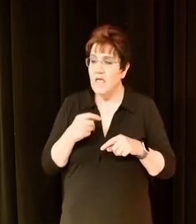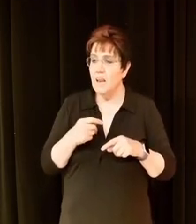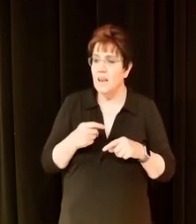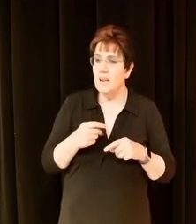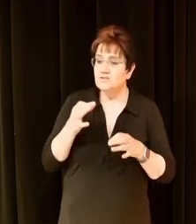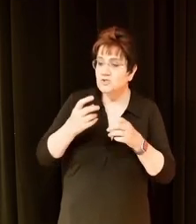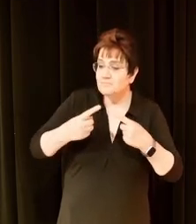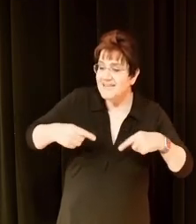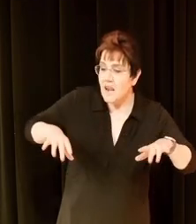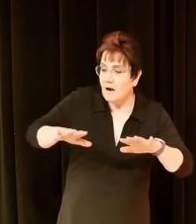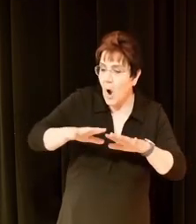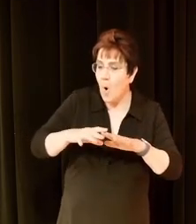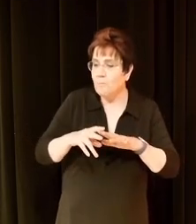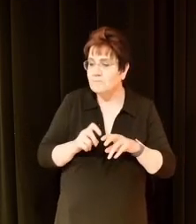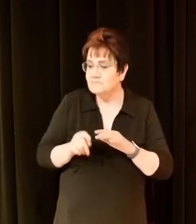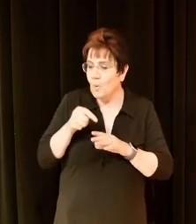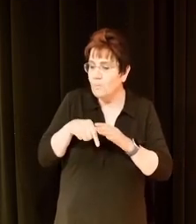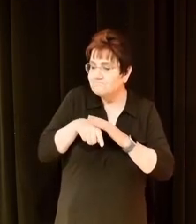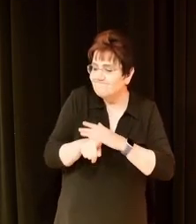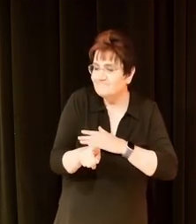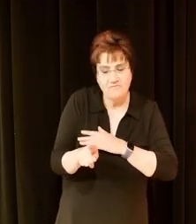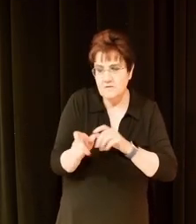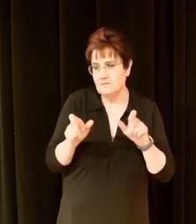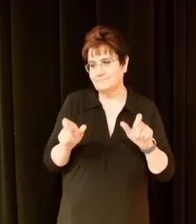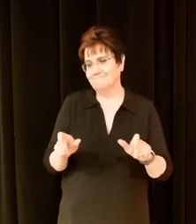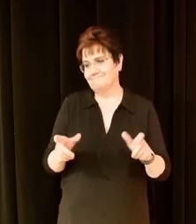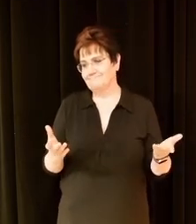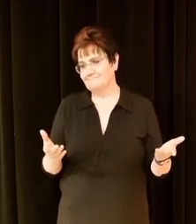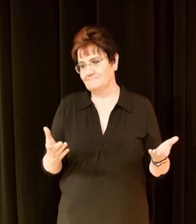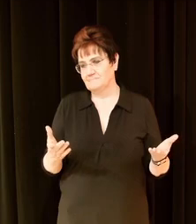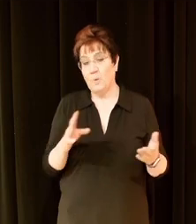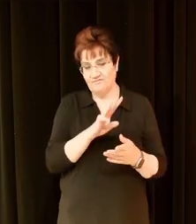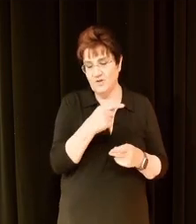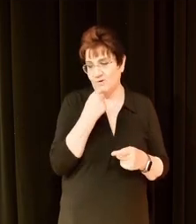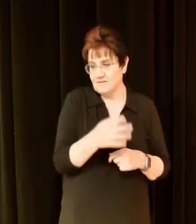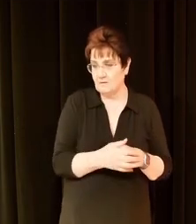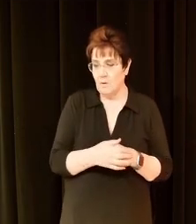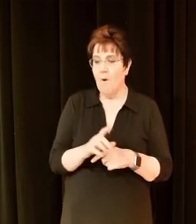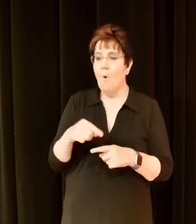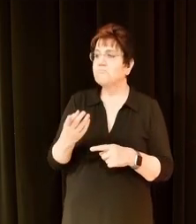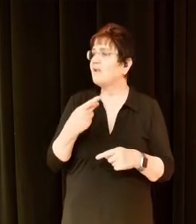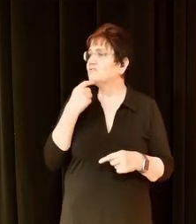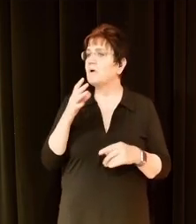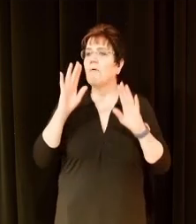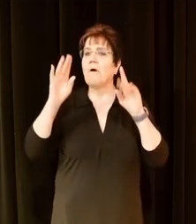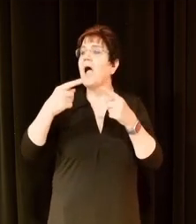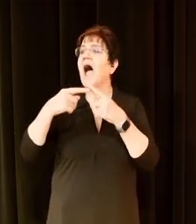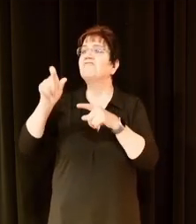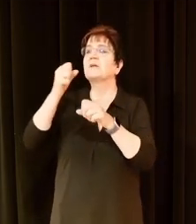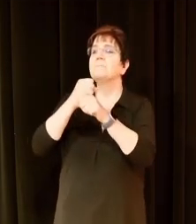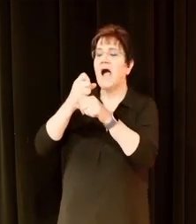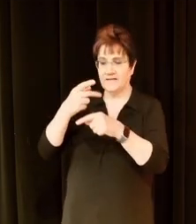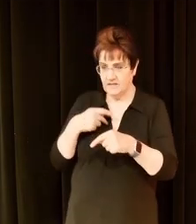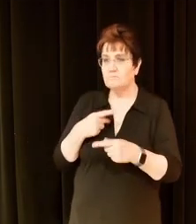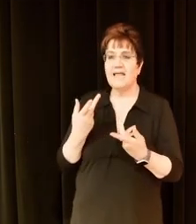Winnicott eben anspricht, aus ganz unterschiedlichen Gründen und delegieren das. Wir gehen dann halt ins Konzert. Und